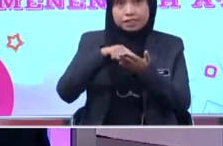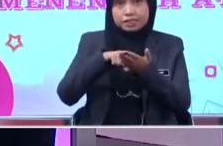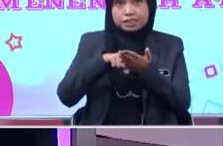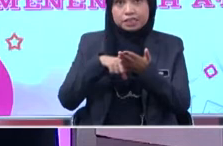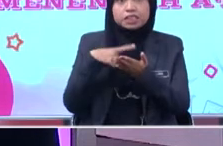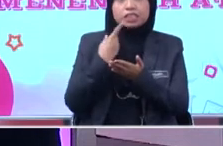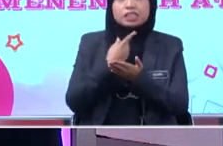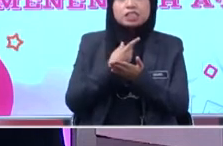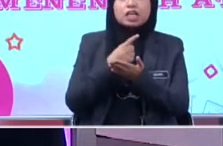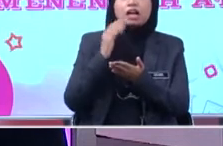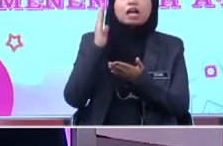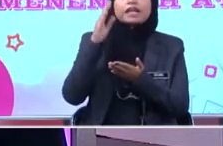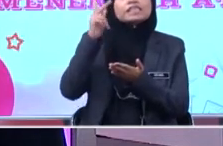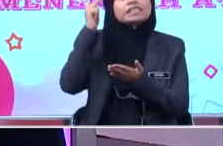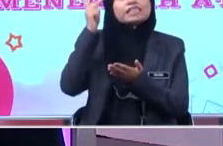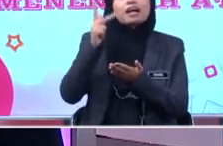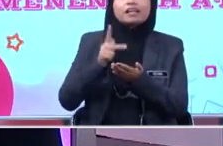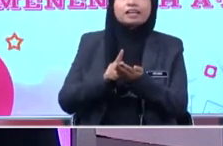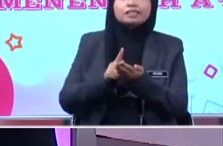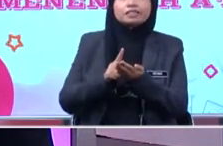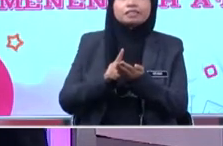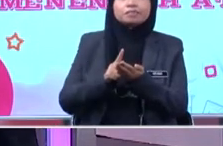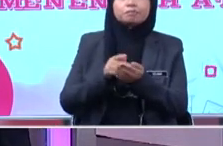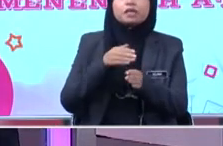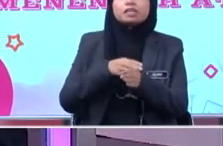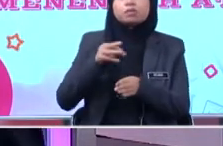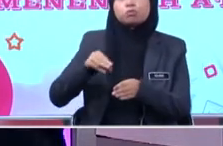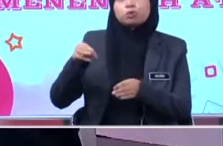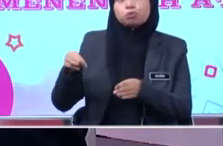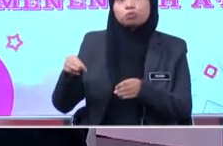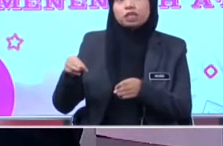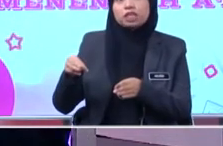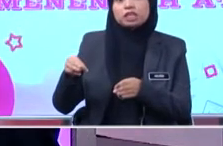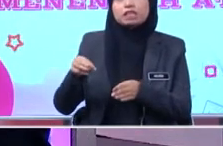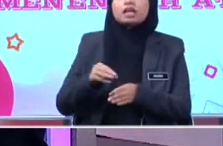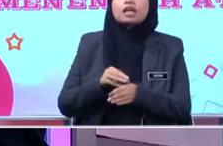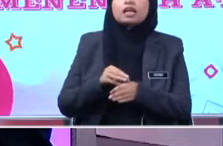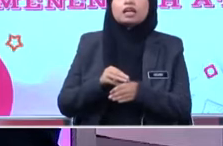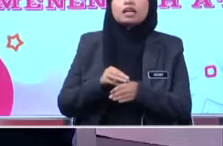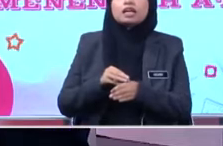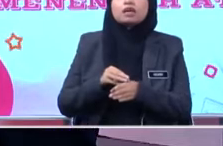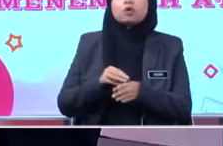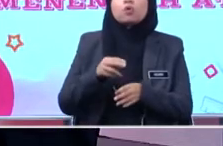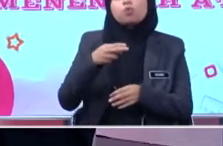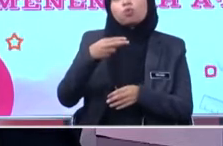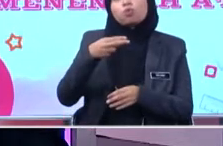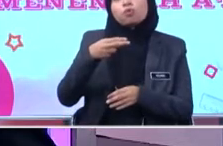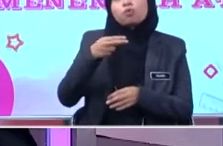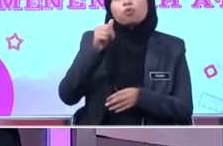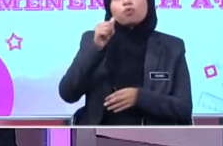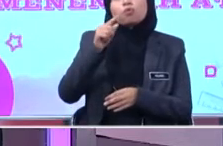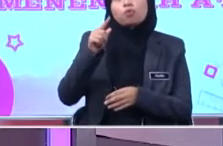seakan kenalkan pada murid-muridnya Omah dan juga disediain berkaitan dengan huruf-huruf